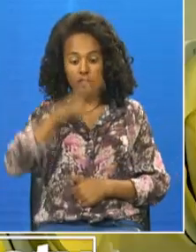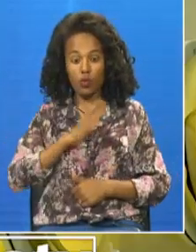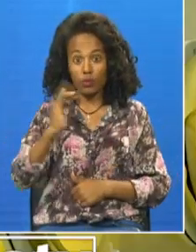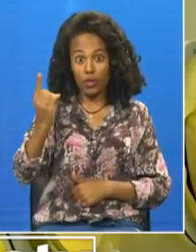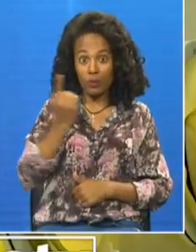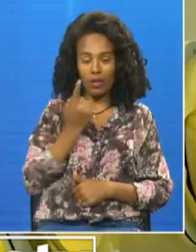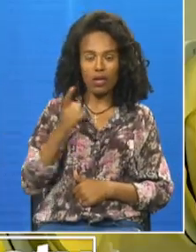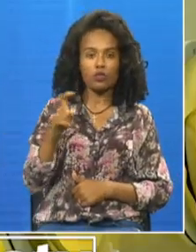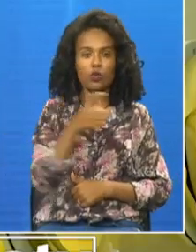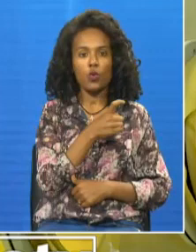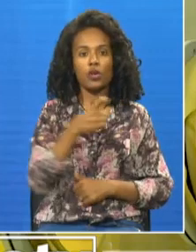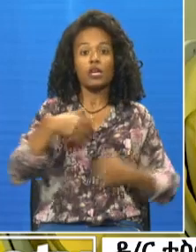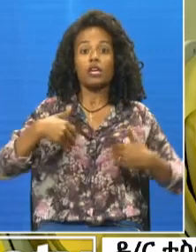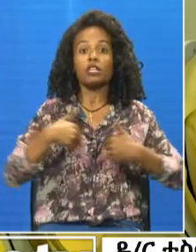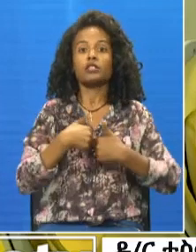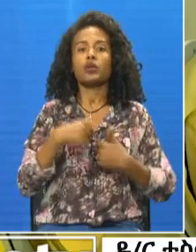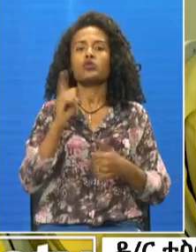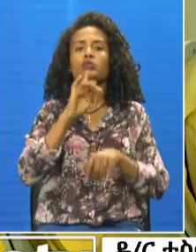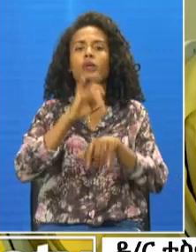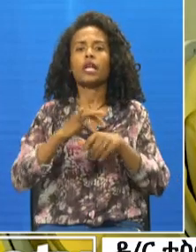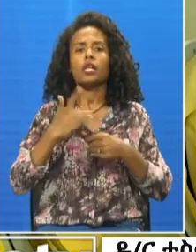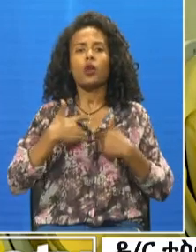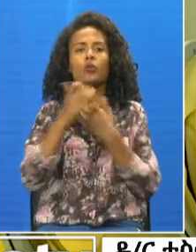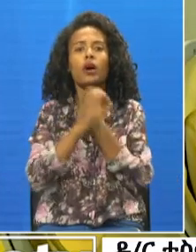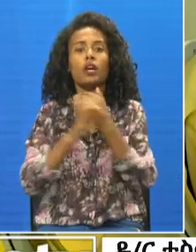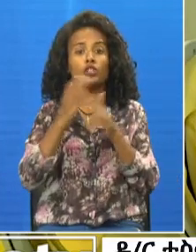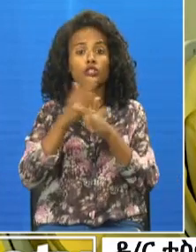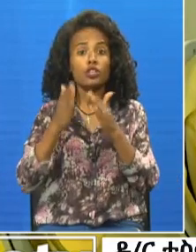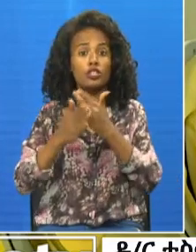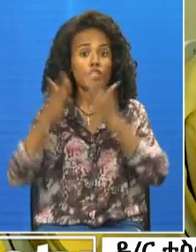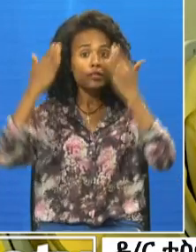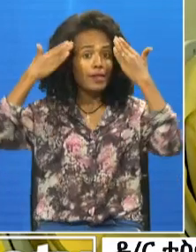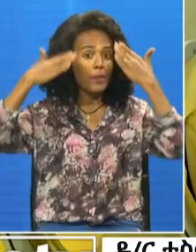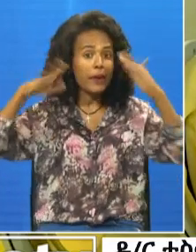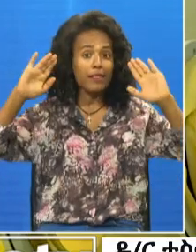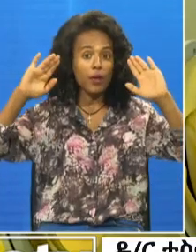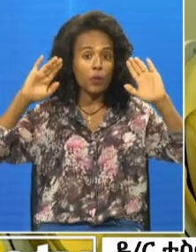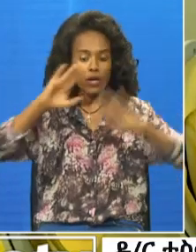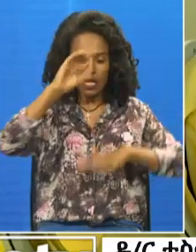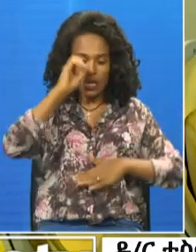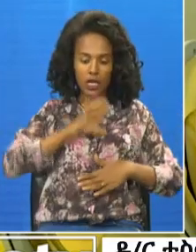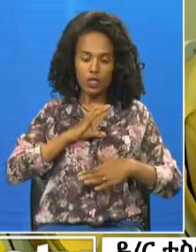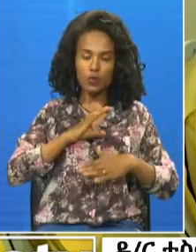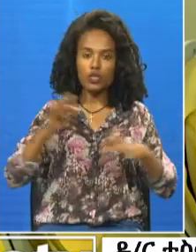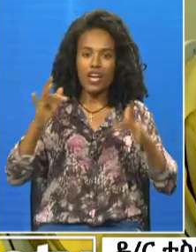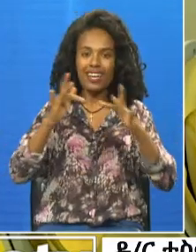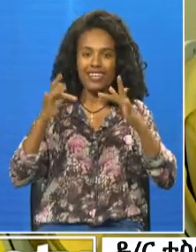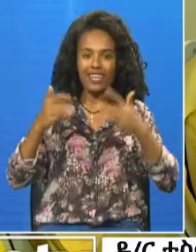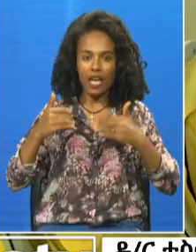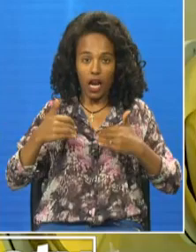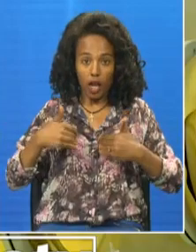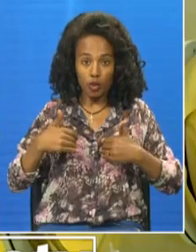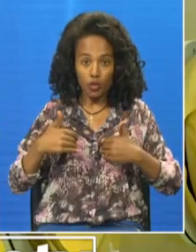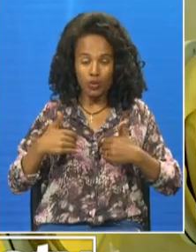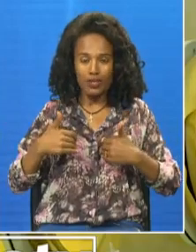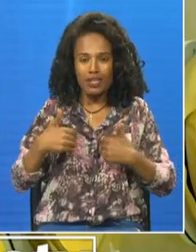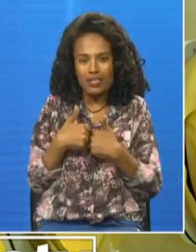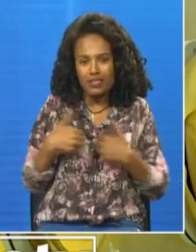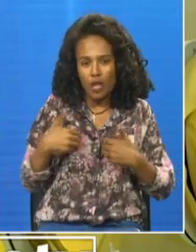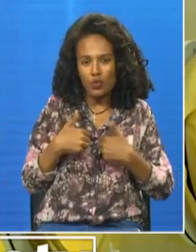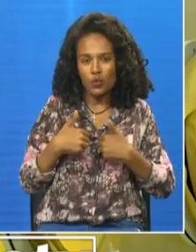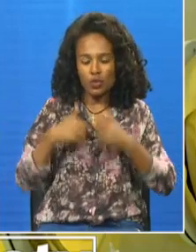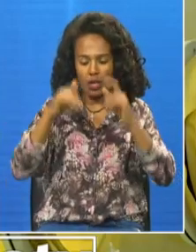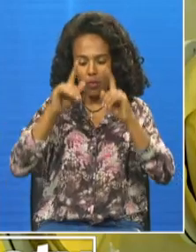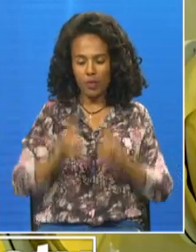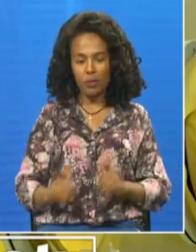ሰው ያለው ሁኔታ ምንድነው? ያው አንዳንዴ ከችግር አንጻር አለ። ምሳሌ ትራንስፖርት ላይ ብትሄጂ አሁን ችግር አለ። ስለዚህ ሰልፍ